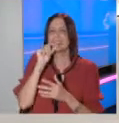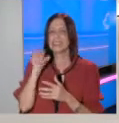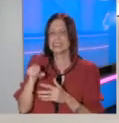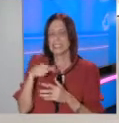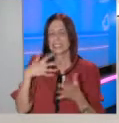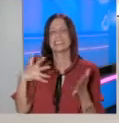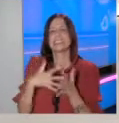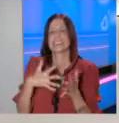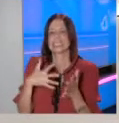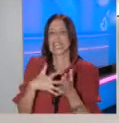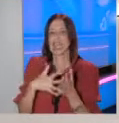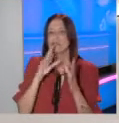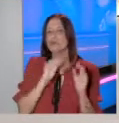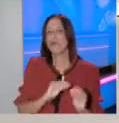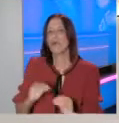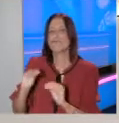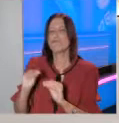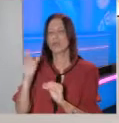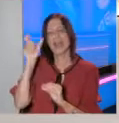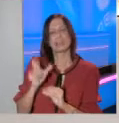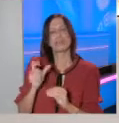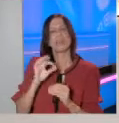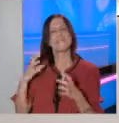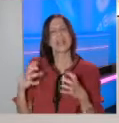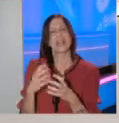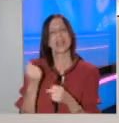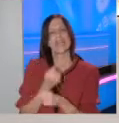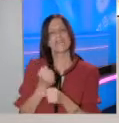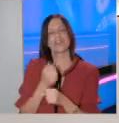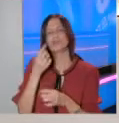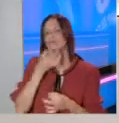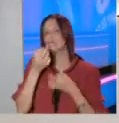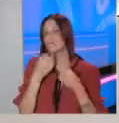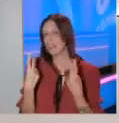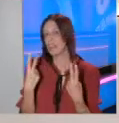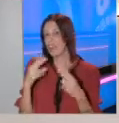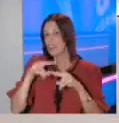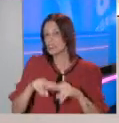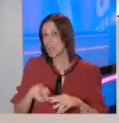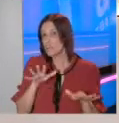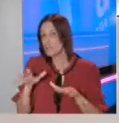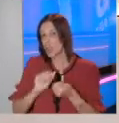נובע מסקרים שמועברים לאנשי מפלגת העבודה, שם שואלים האם כדאי להישאר